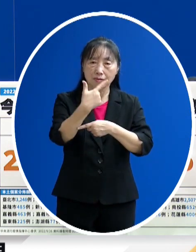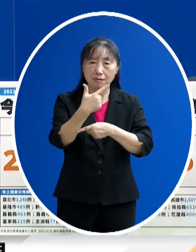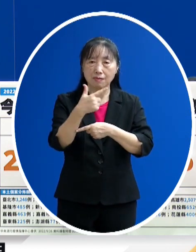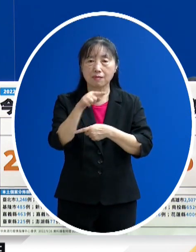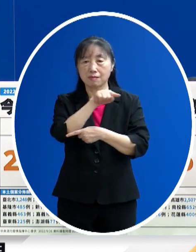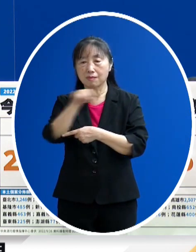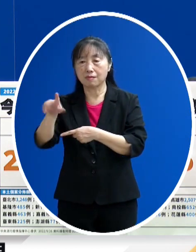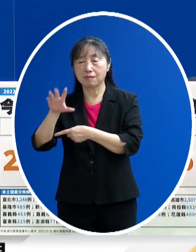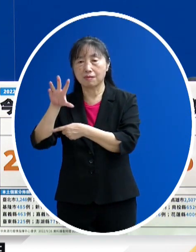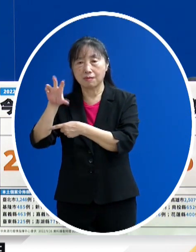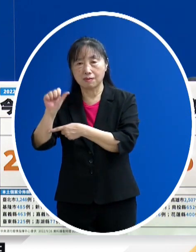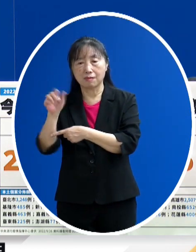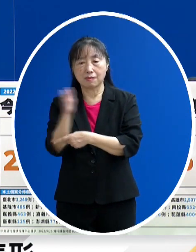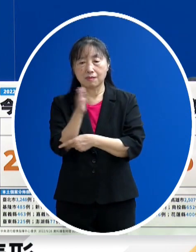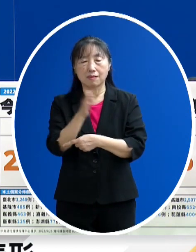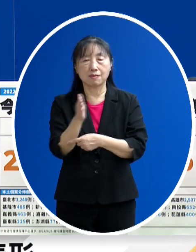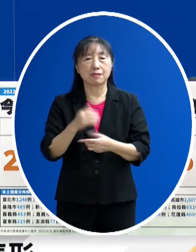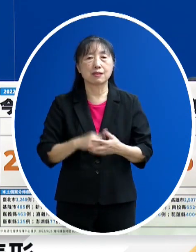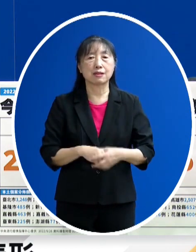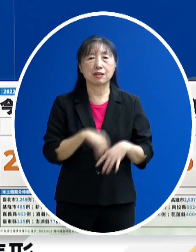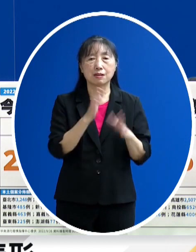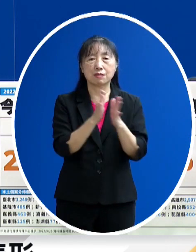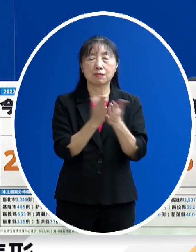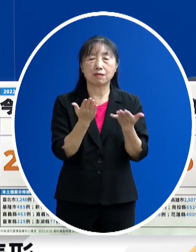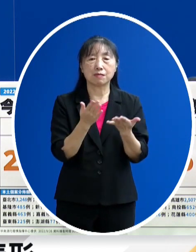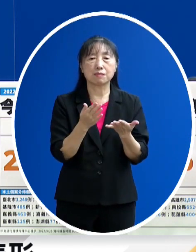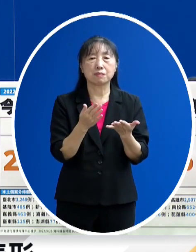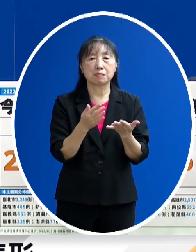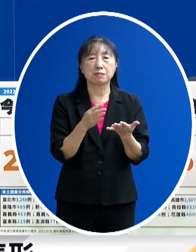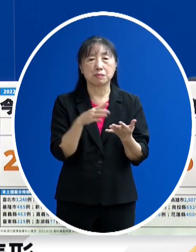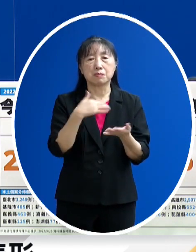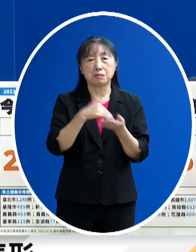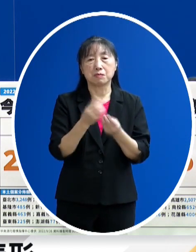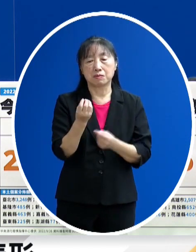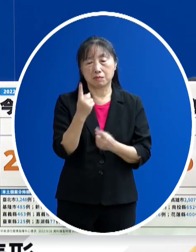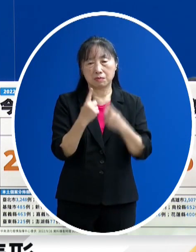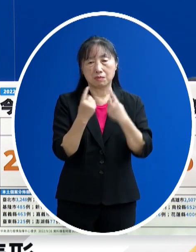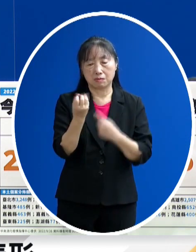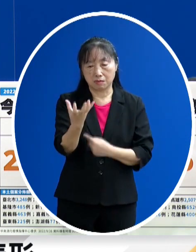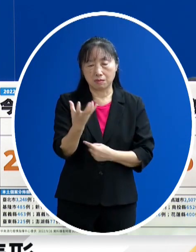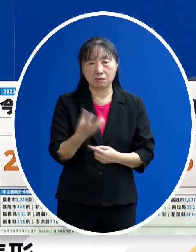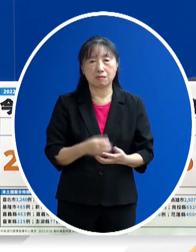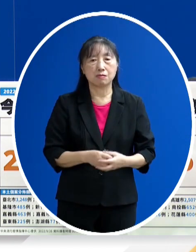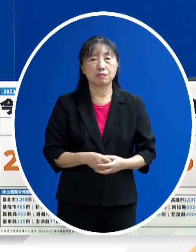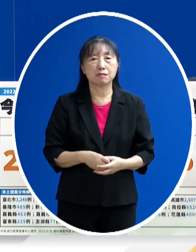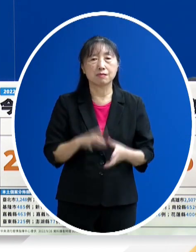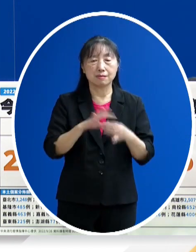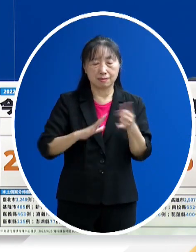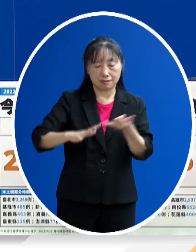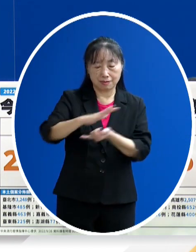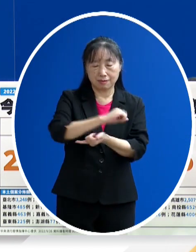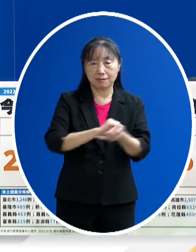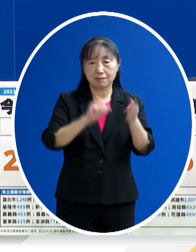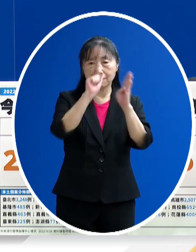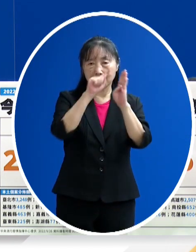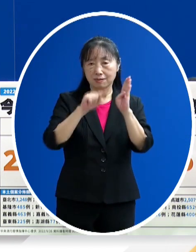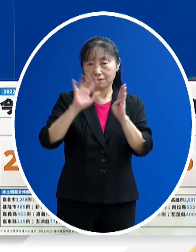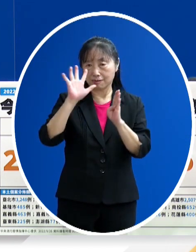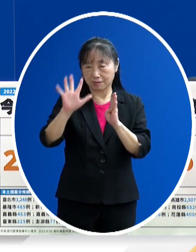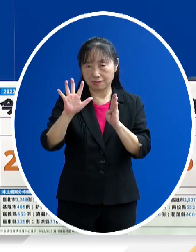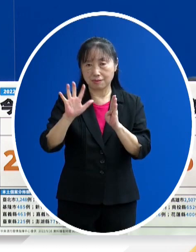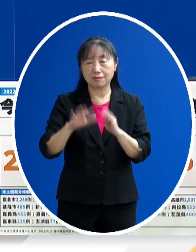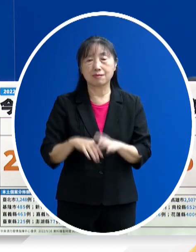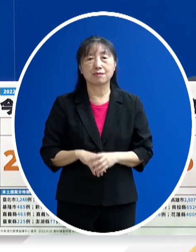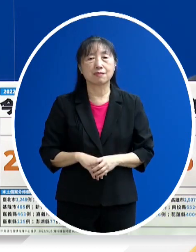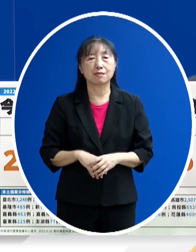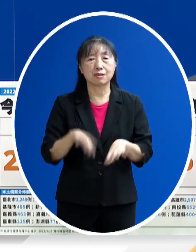85%之间，所以都已经是居于这个绝对多数的一个情形。所以现在看起来全国的这个 BA.5 都已